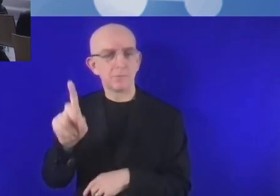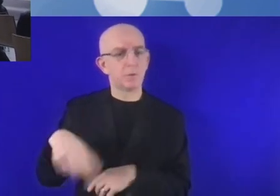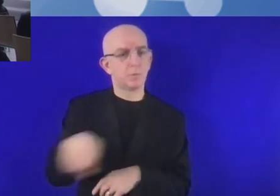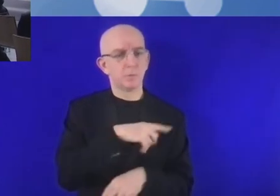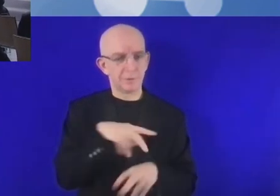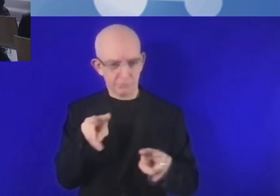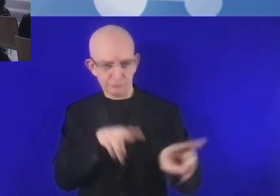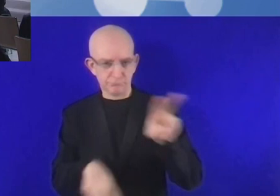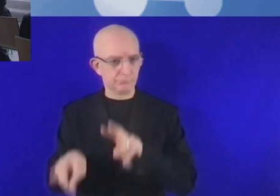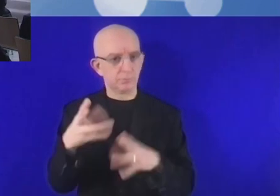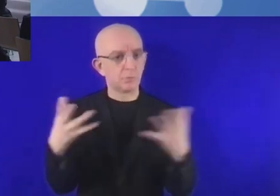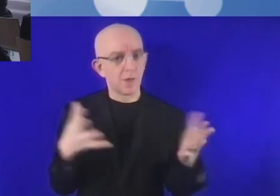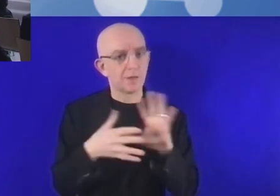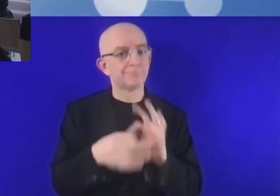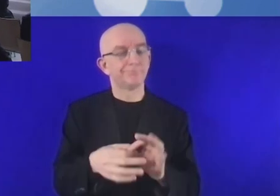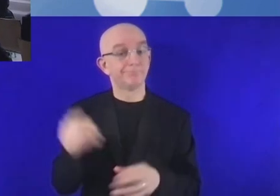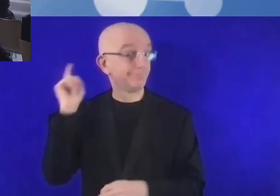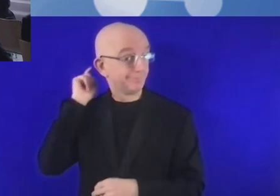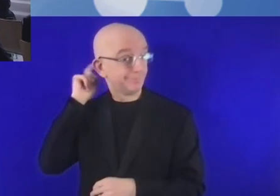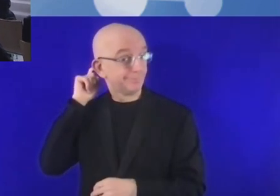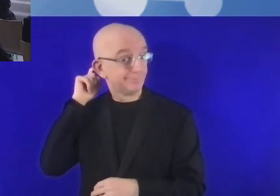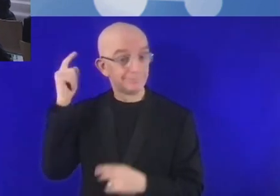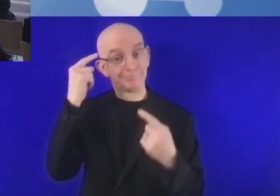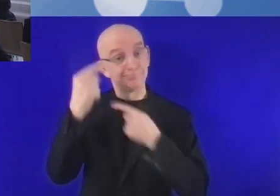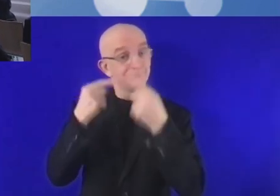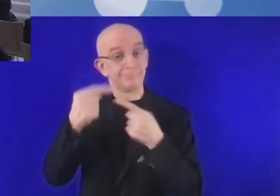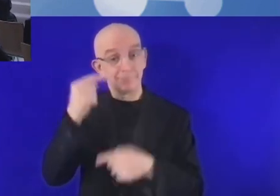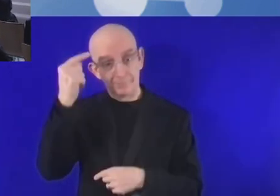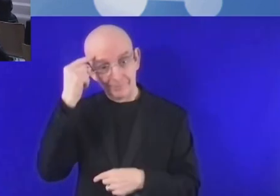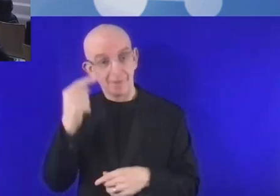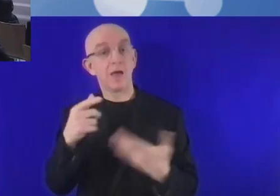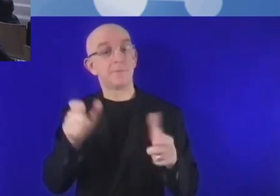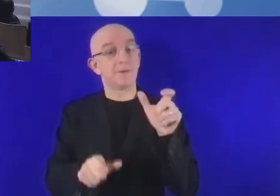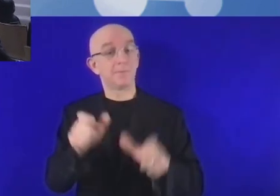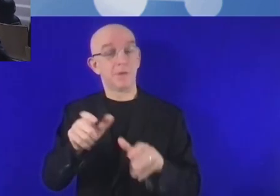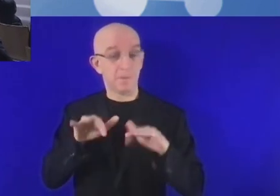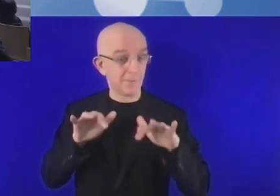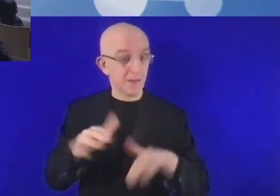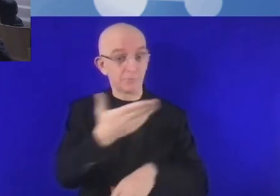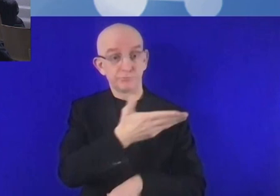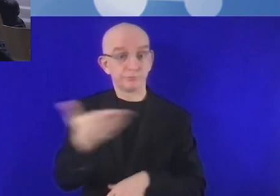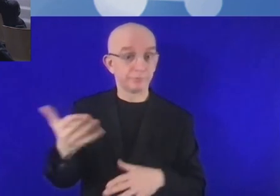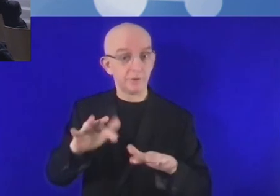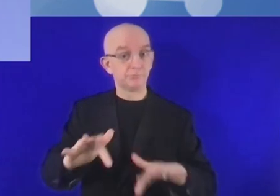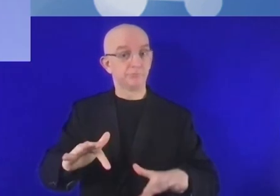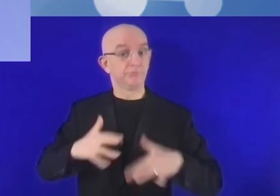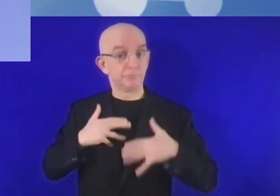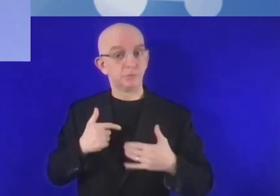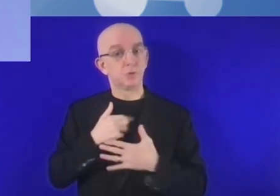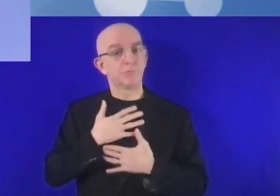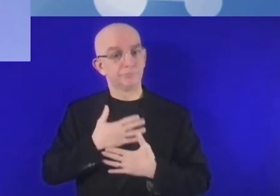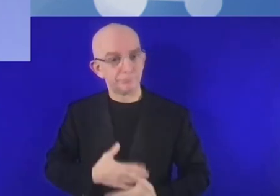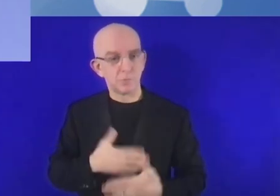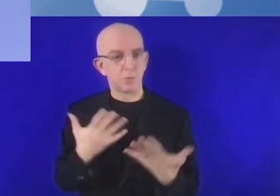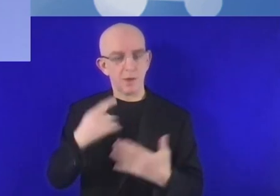naszą wrażliwość, na wrażliwość miliardów ludzi na całym świecie. A zatem z tym musimy sobie dzisiaj poradzić. Tak uważam,